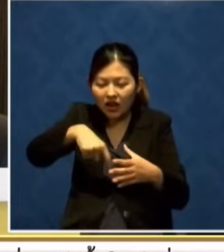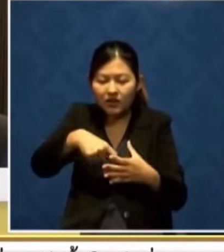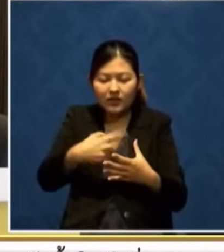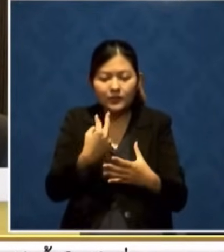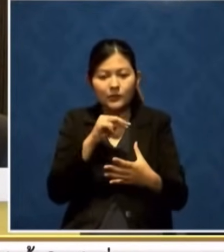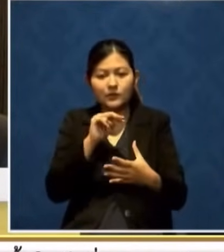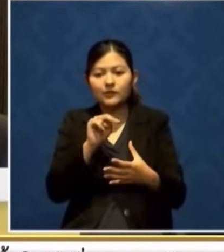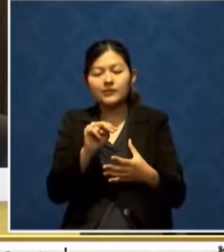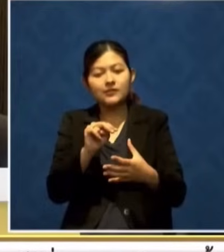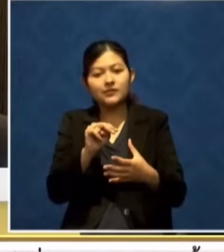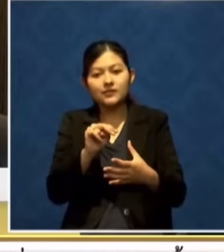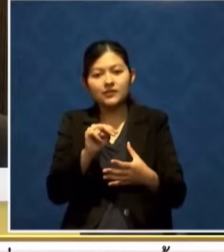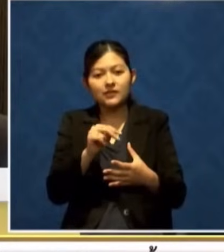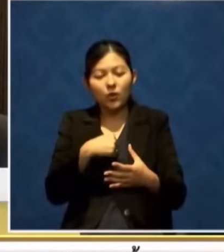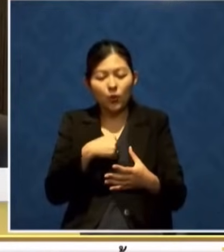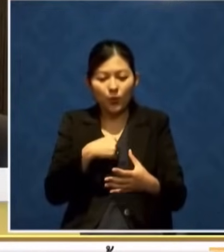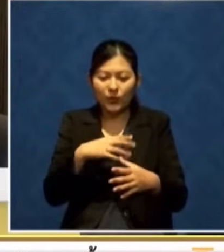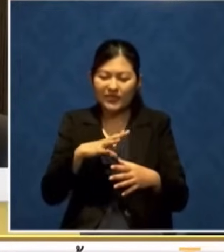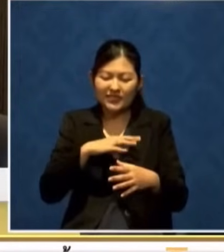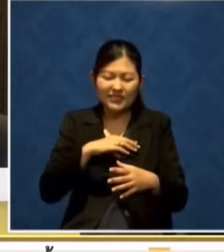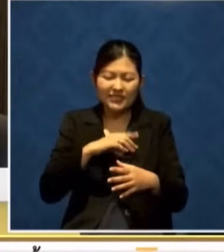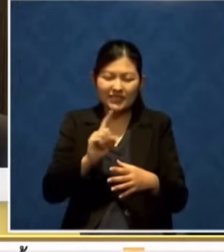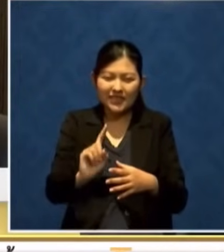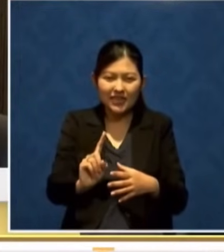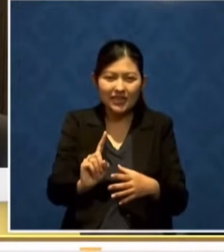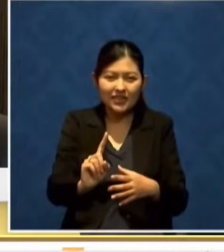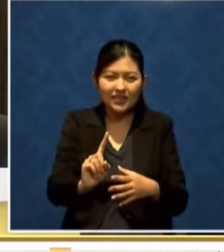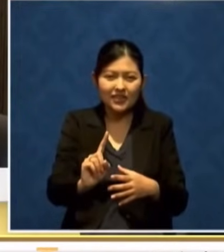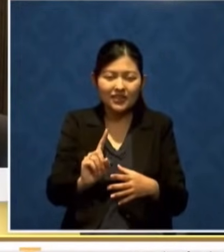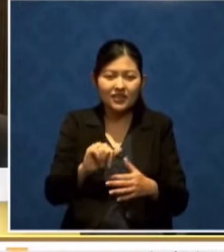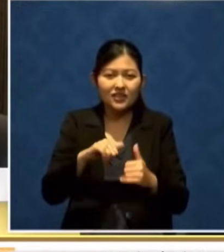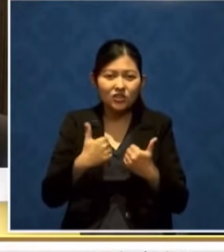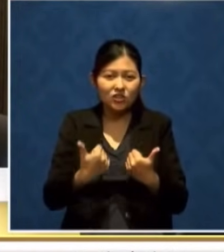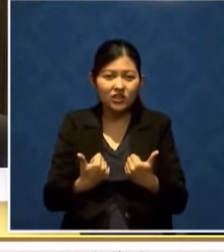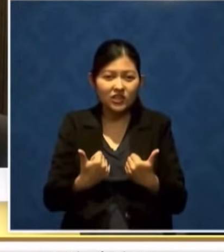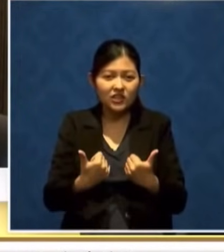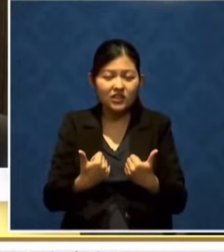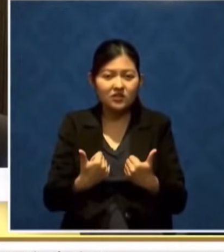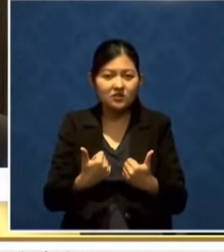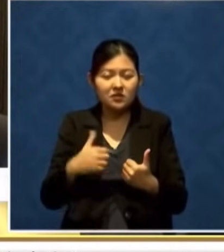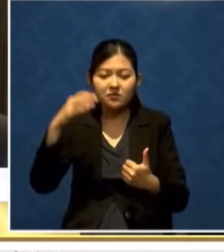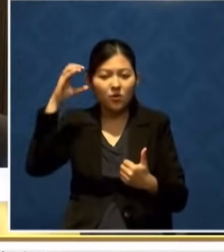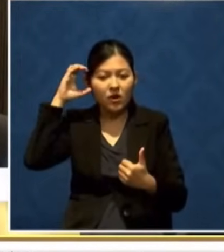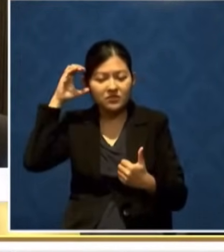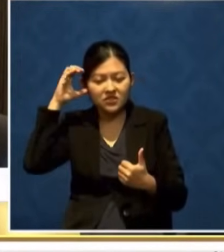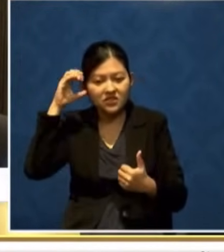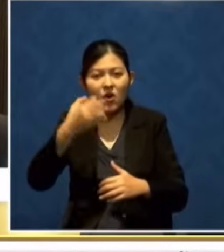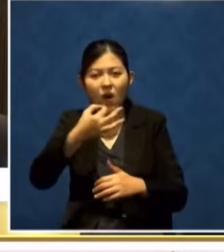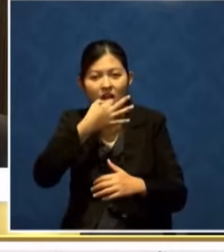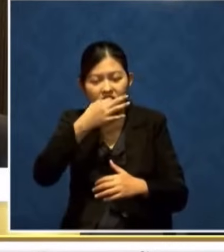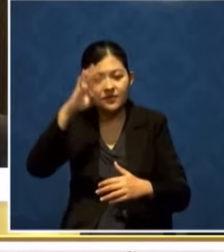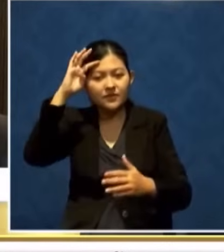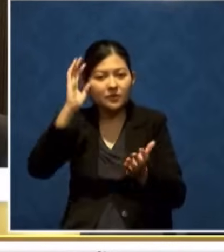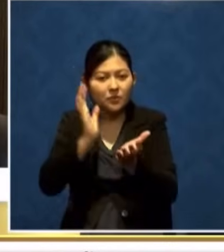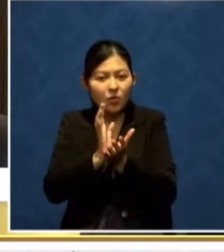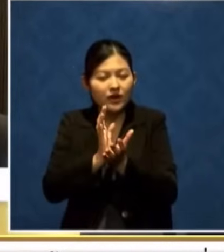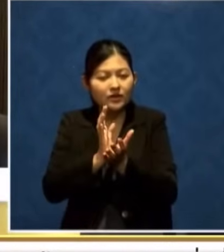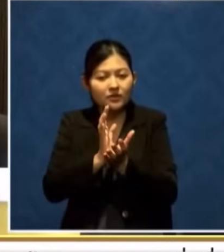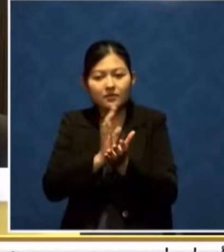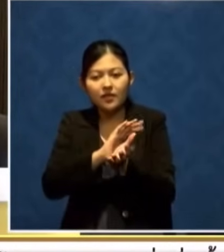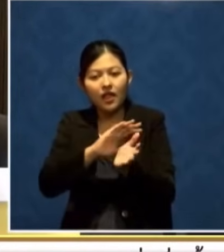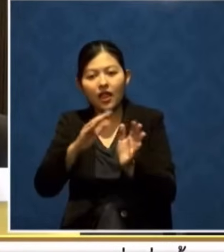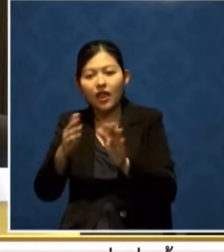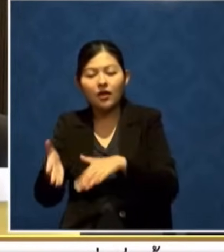ตัวเองก็ต้องยอมรับอย่างตรงไปตรงมาว่าความน่าเชื่อถือขององค์กรตำรวจนั้นถูกทำลายจริง